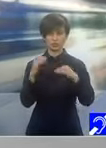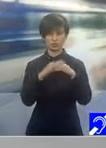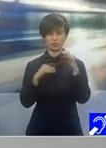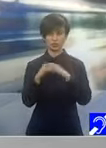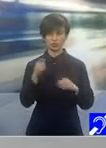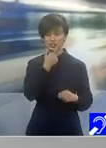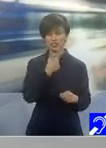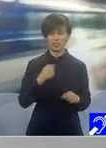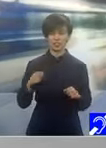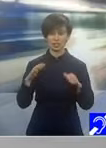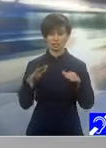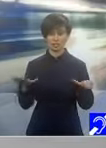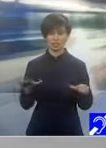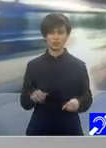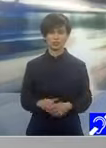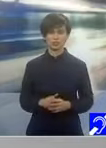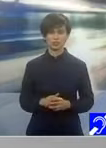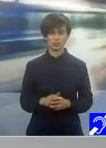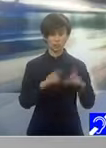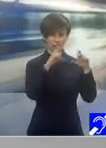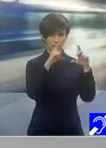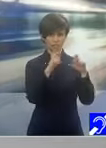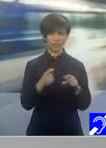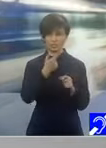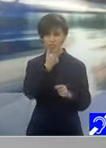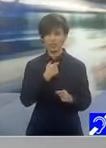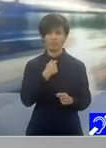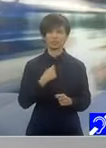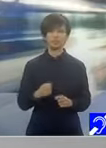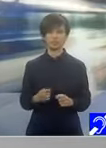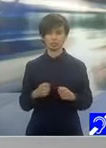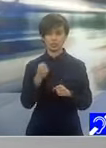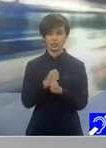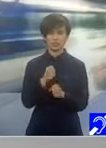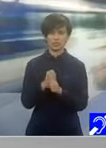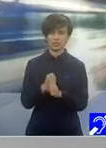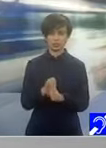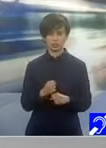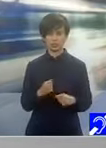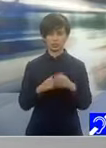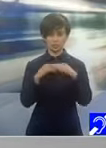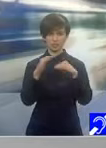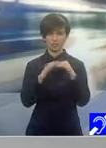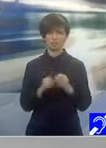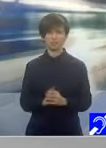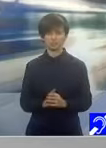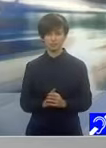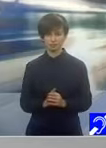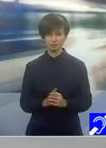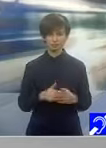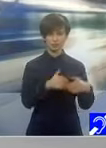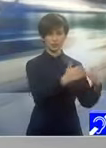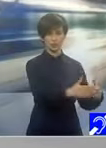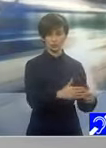anii 60. Avem fotografiile vechi și trebuie să o refacem exact așa cum a fost. De asemenea, prispa